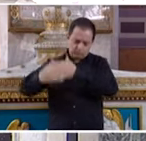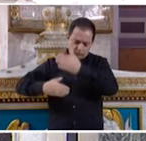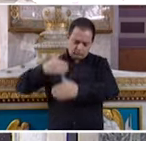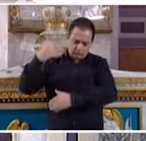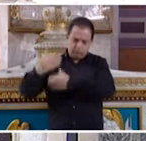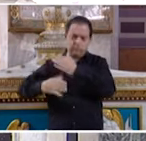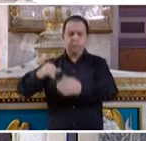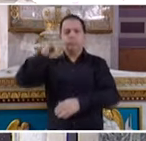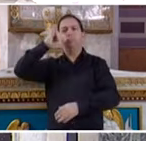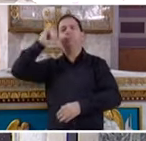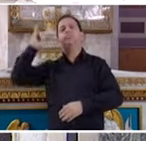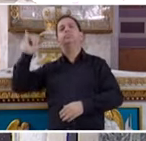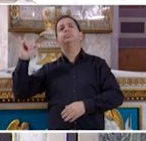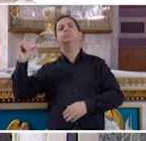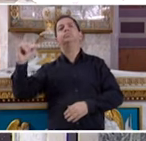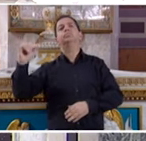αιώνας των